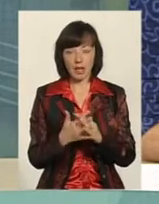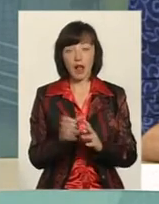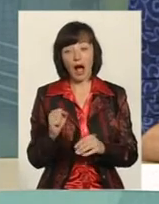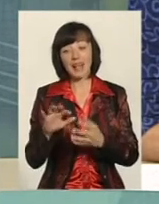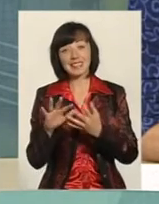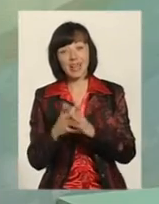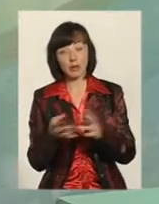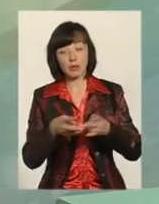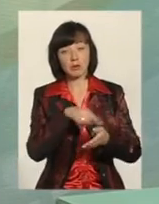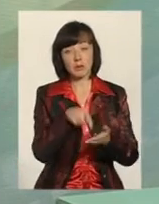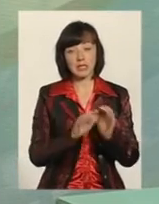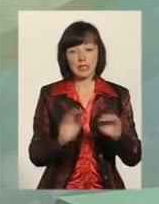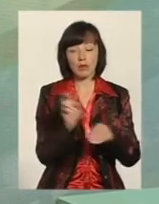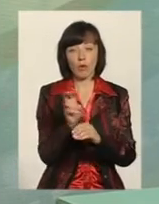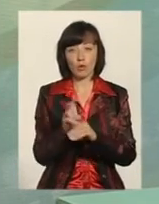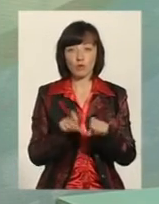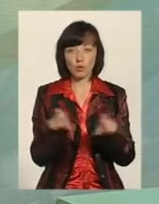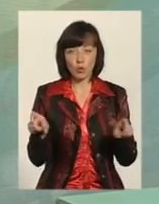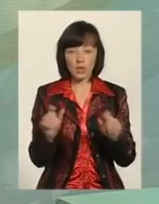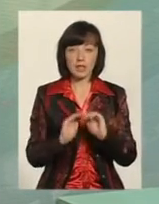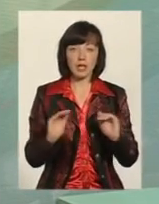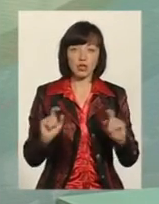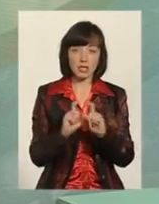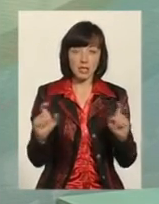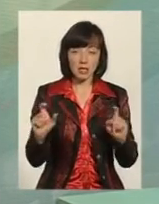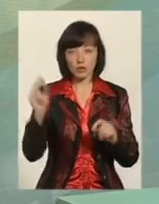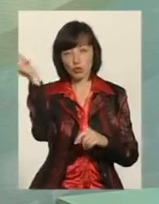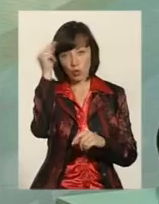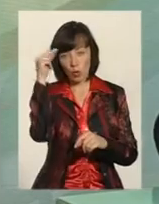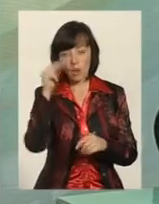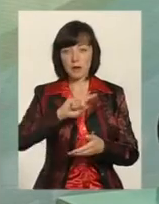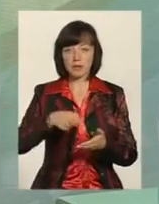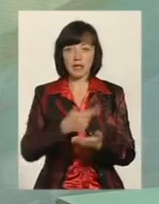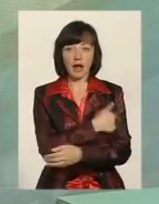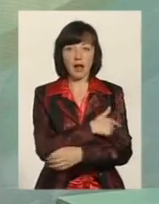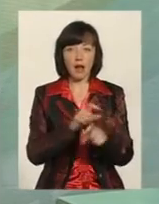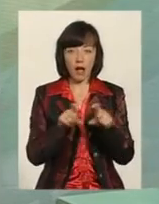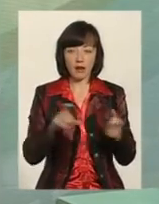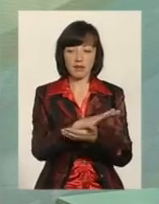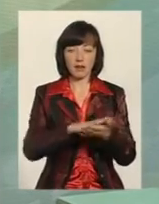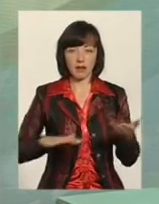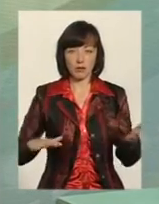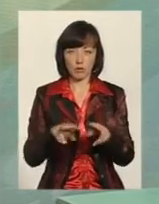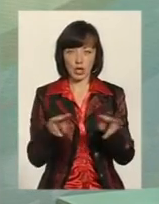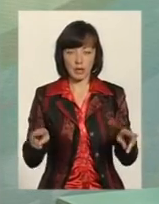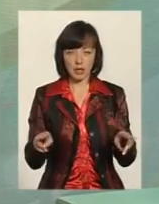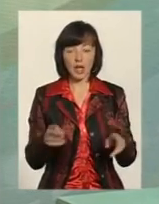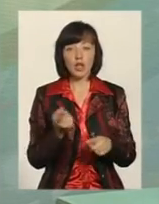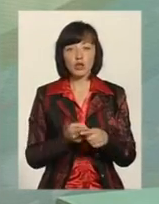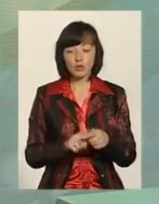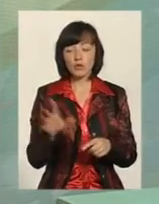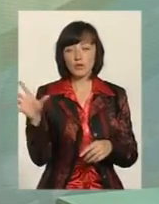потрібне місто, тому що діти ходять в школу куди? В дитячі садки, до школи, міська лікарня і так далі, і тому подібне. Тому